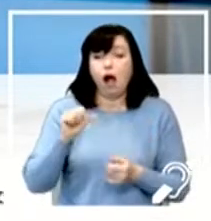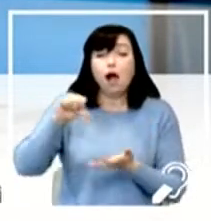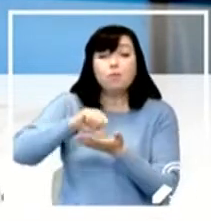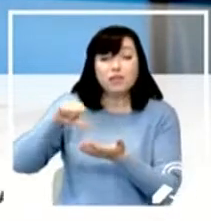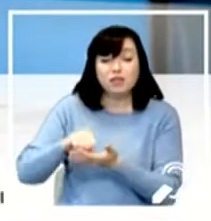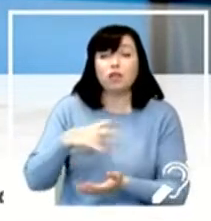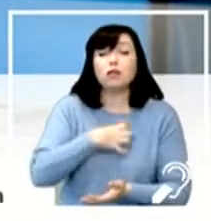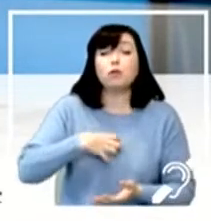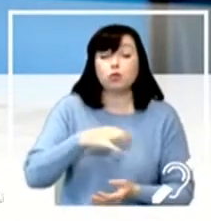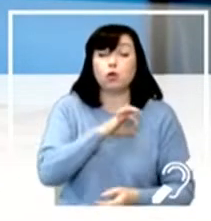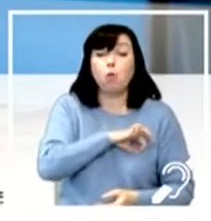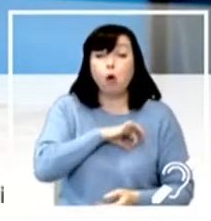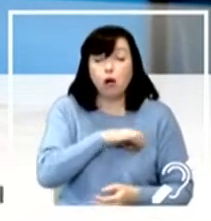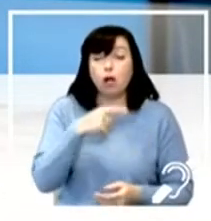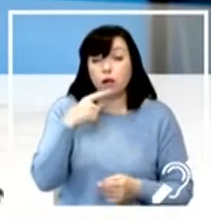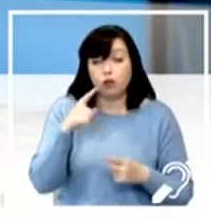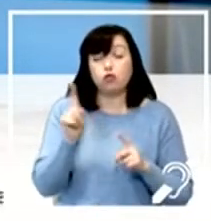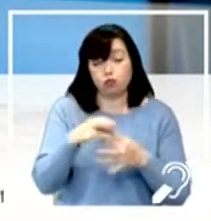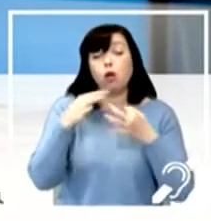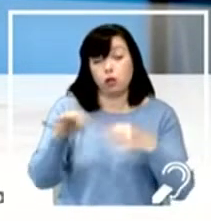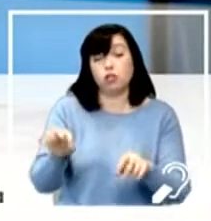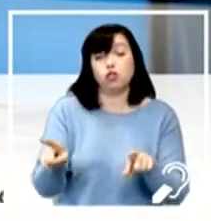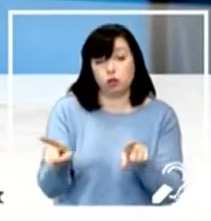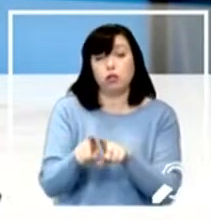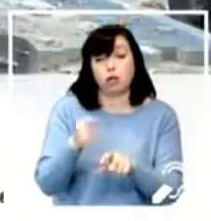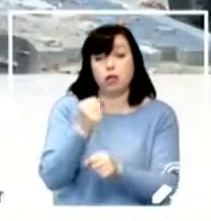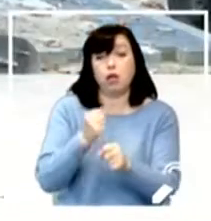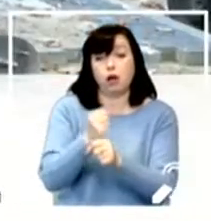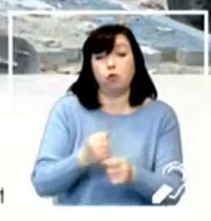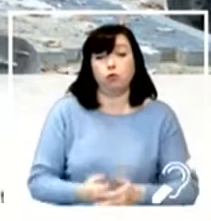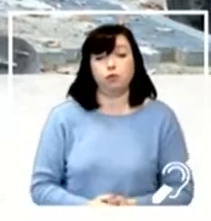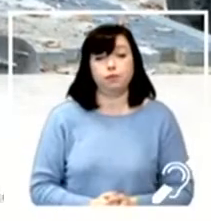Preturii Buiucani spun că au autorizat aceste lucrări.